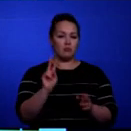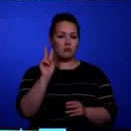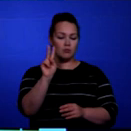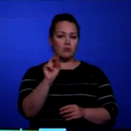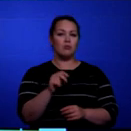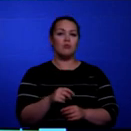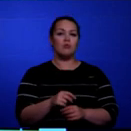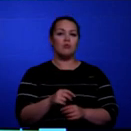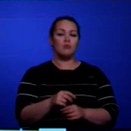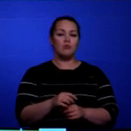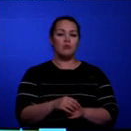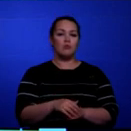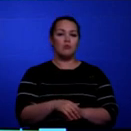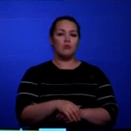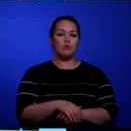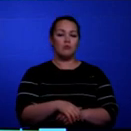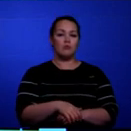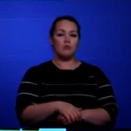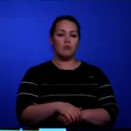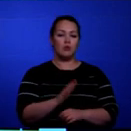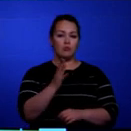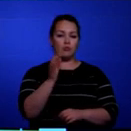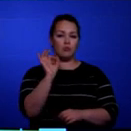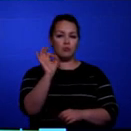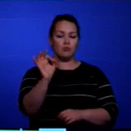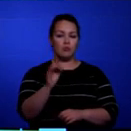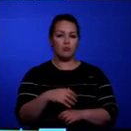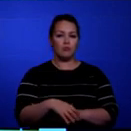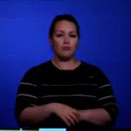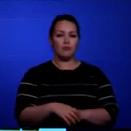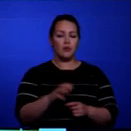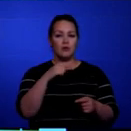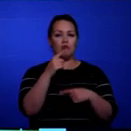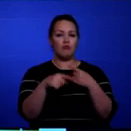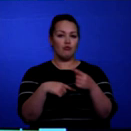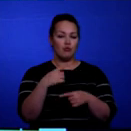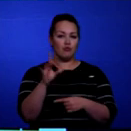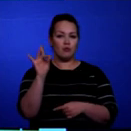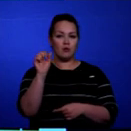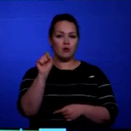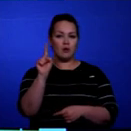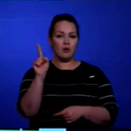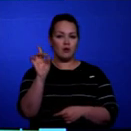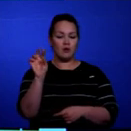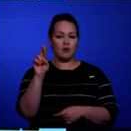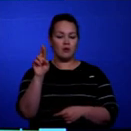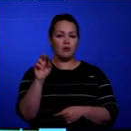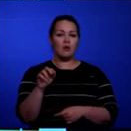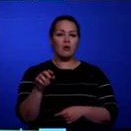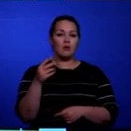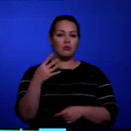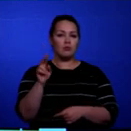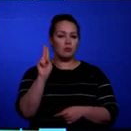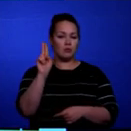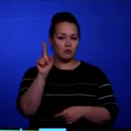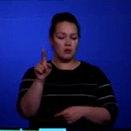значит в частном будет 0 берем следующий разряд один но 41 опять